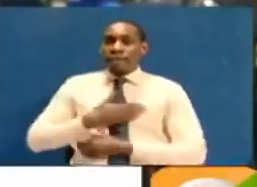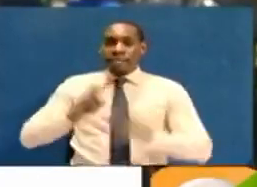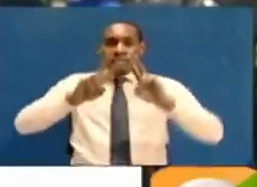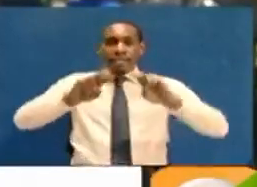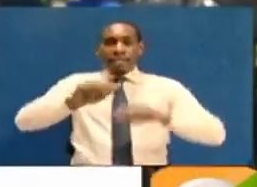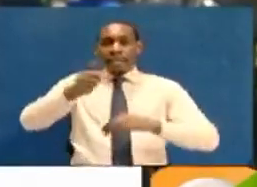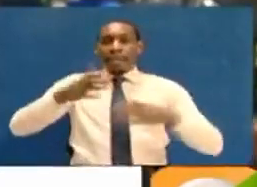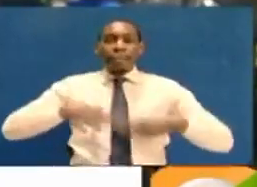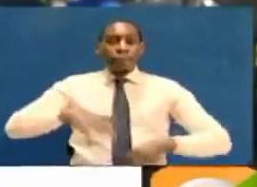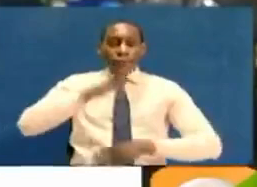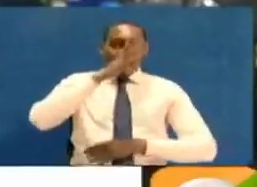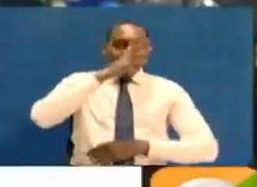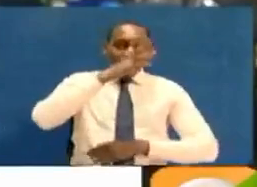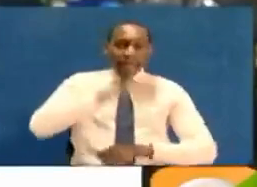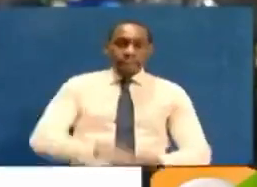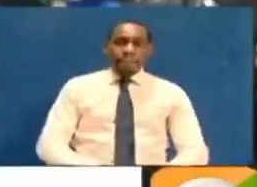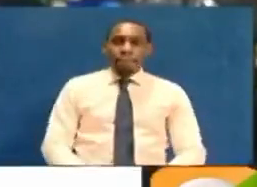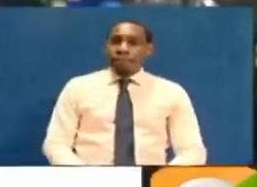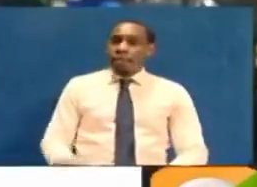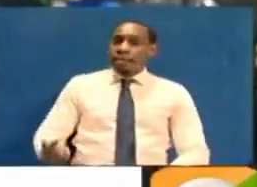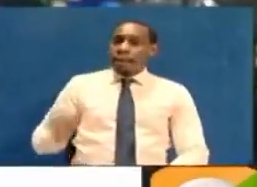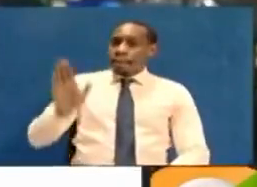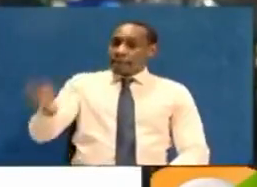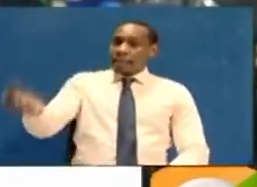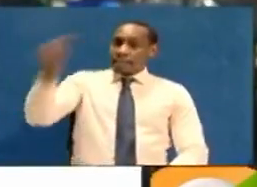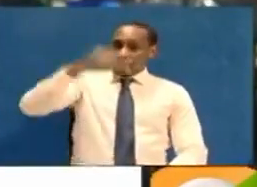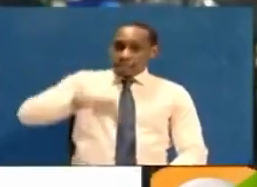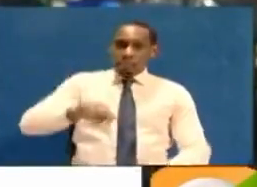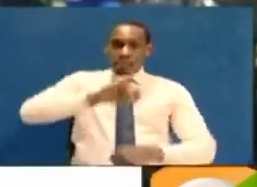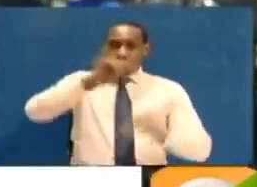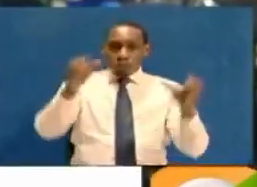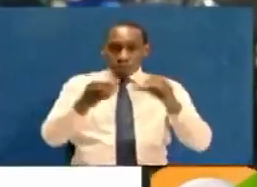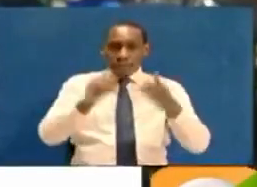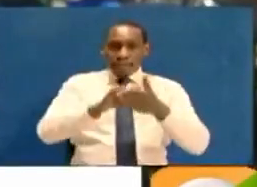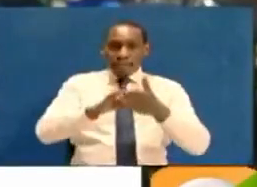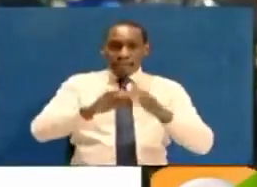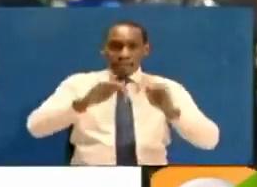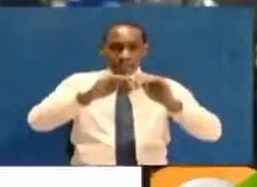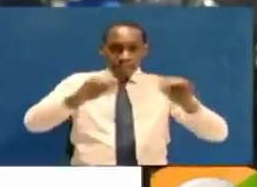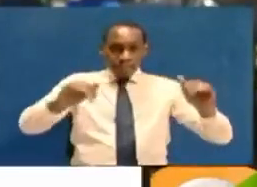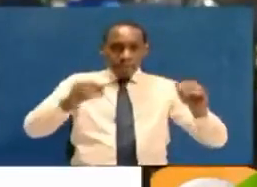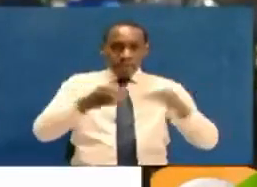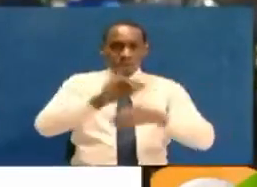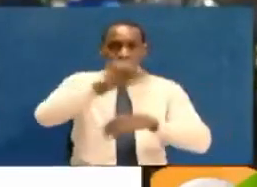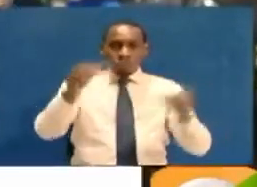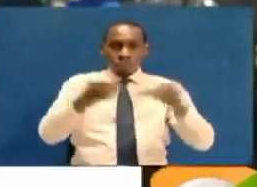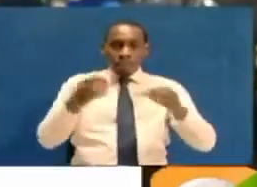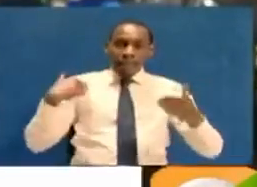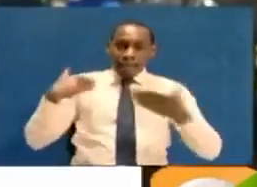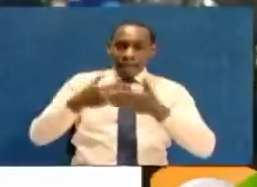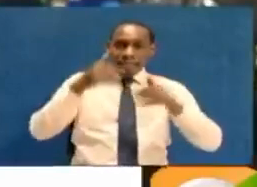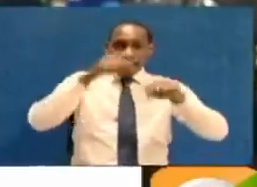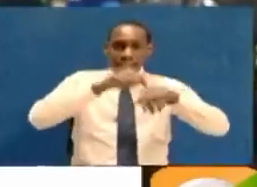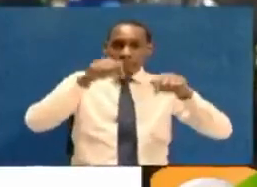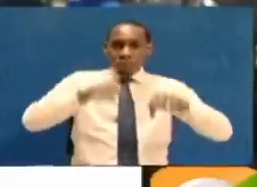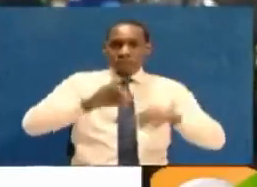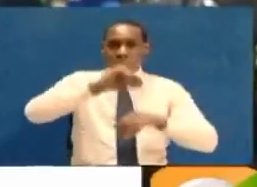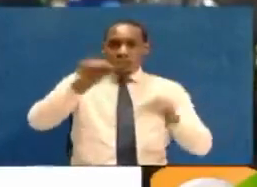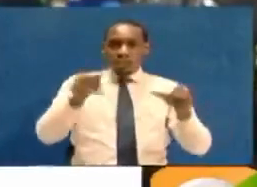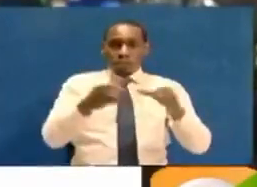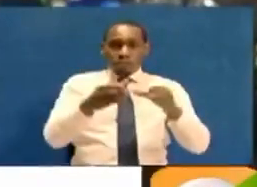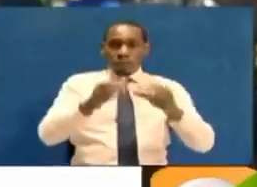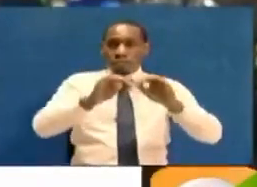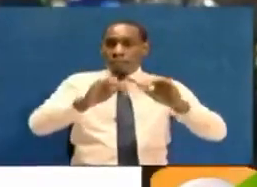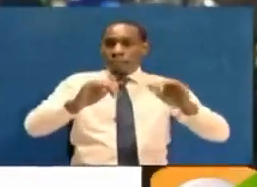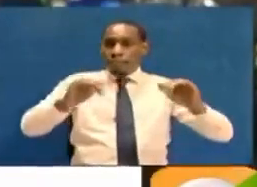watu wa kudanganya. Kuja kwako kwa Jubilee ndio imevunja chama ya Jubilee mpaka leo Jubilee